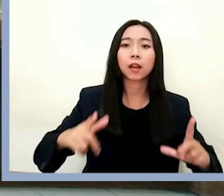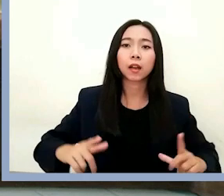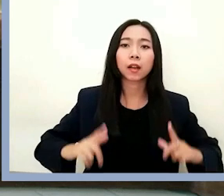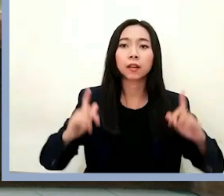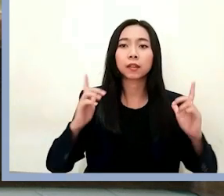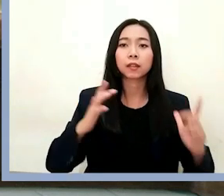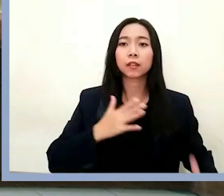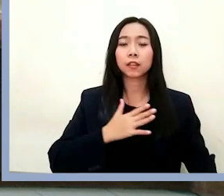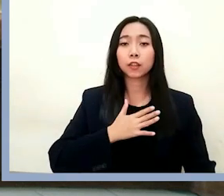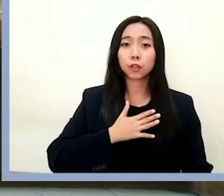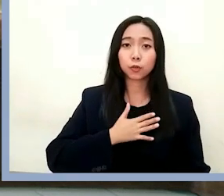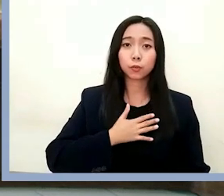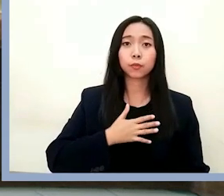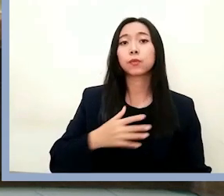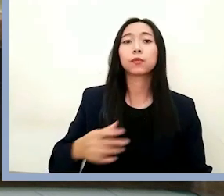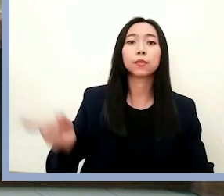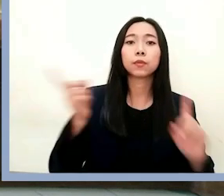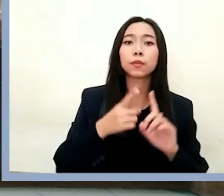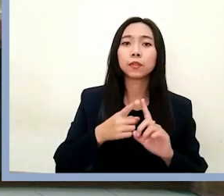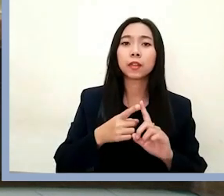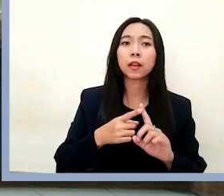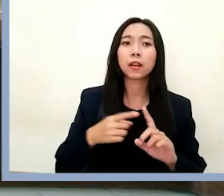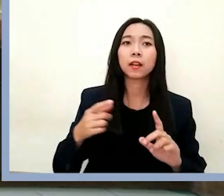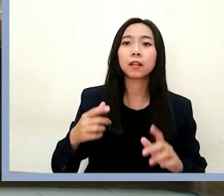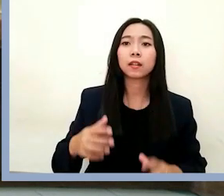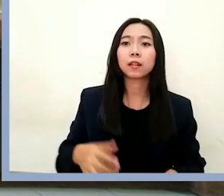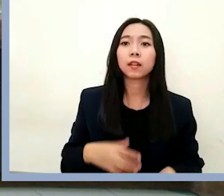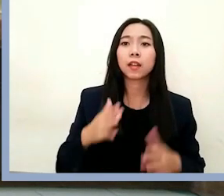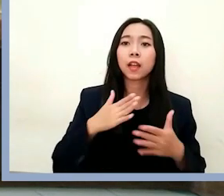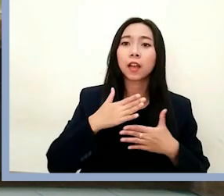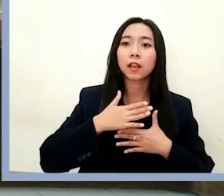jaga hidupku dari